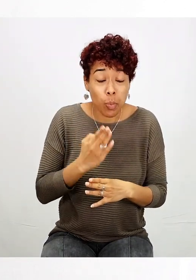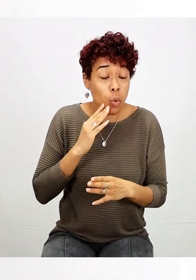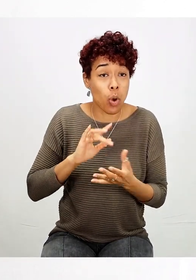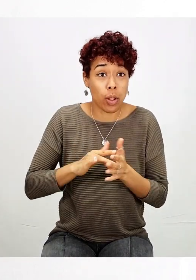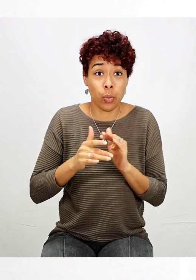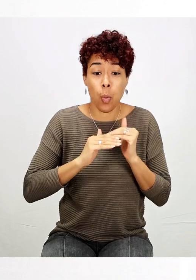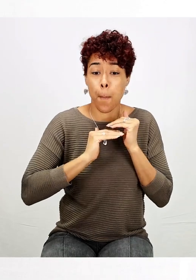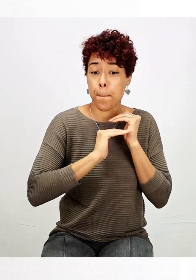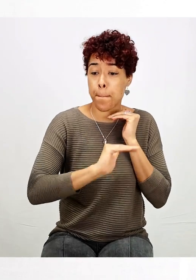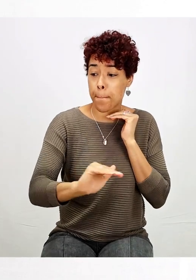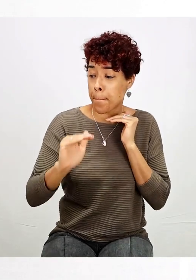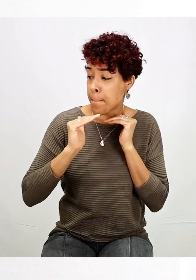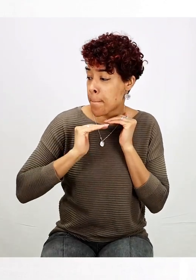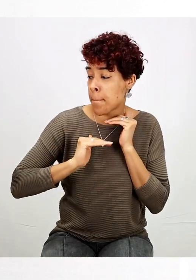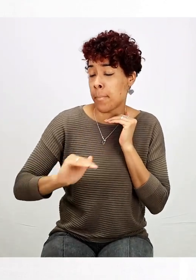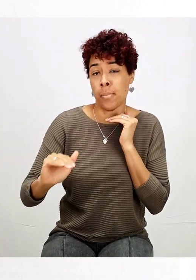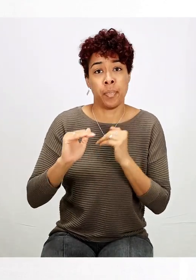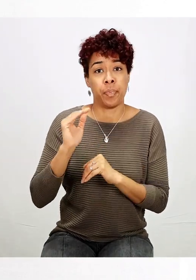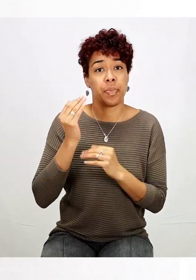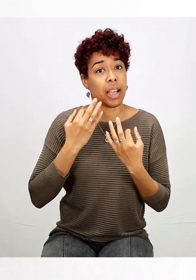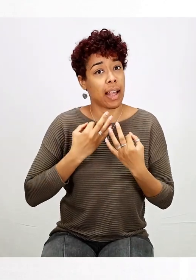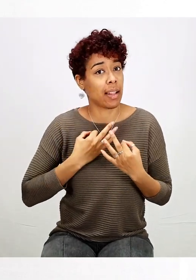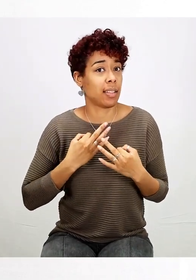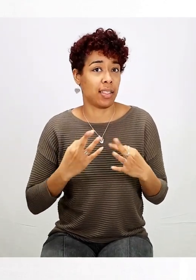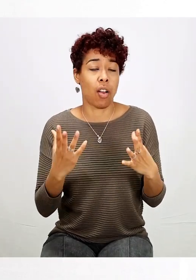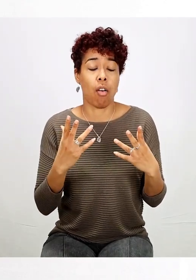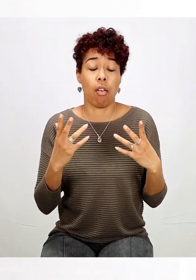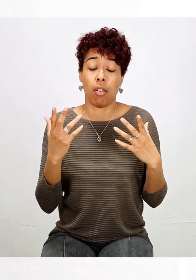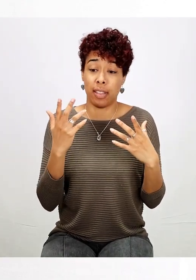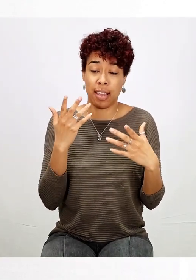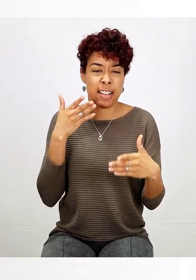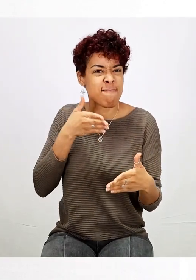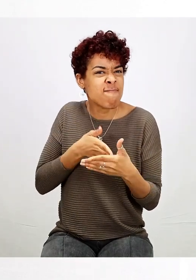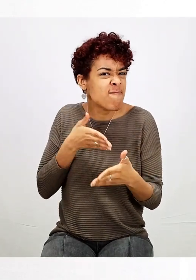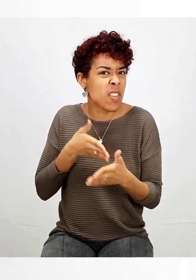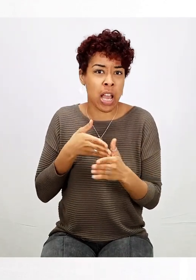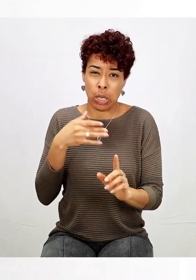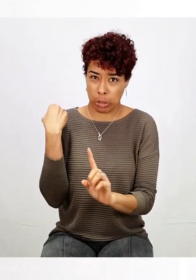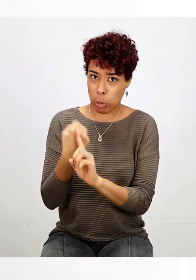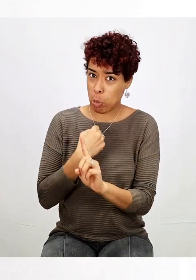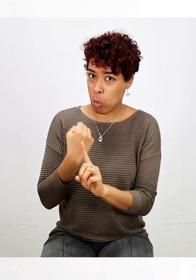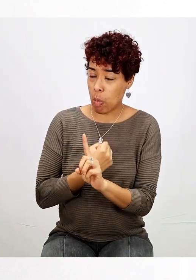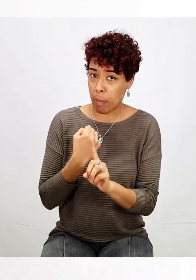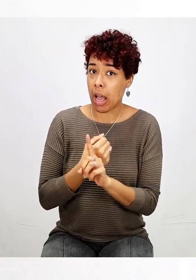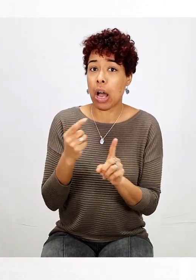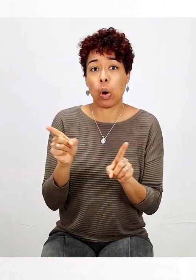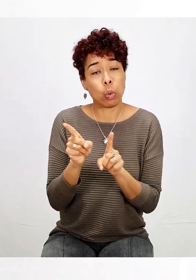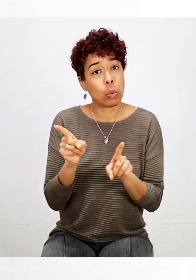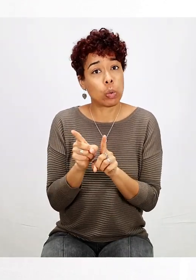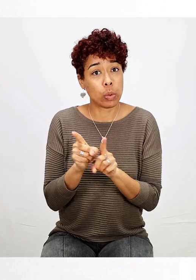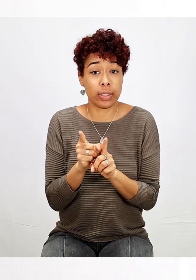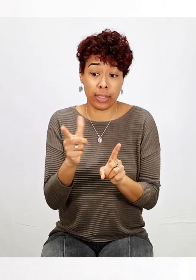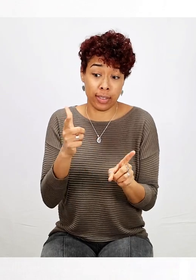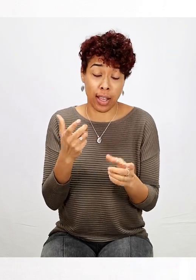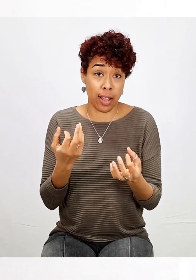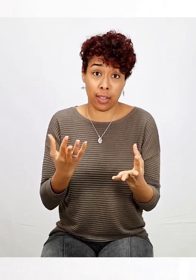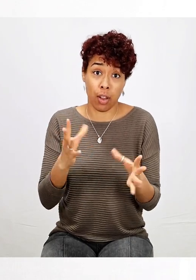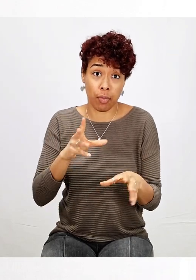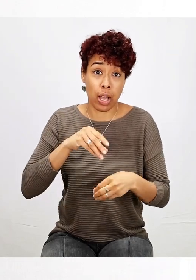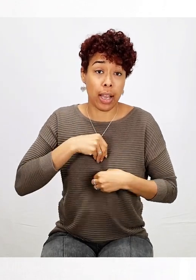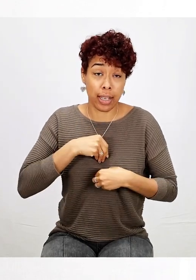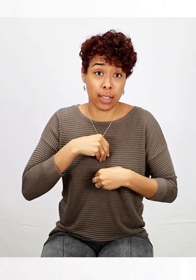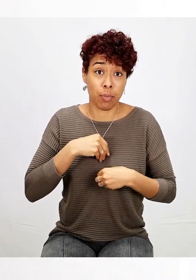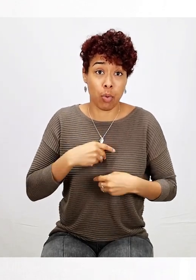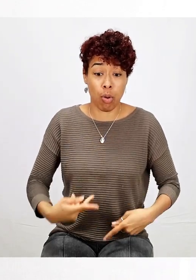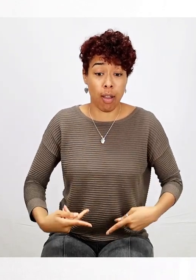plat. C'est le temps des épreuves, le temps des combats. Mais aussi parfois, c'est le temps, il faut l'accepter, le temps de la fin